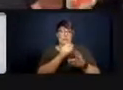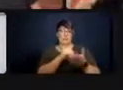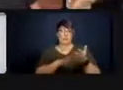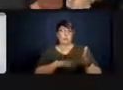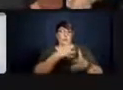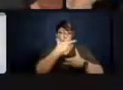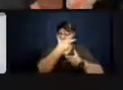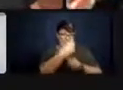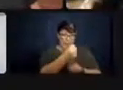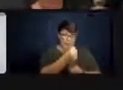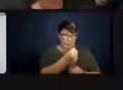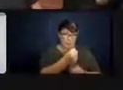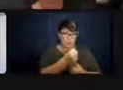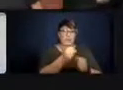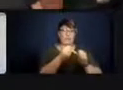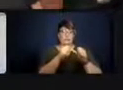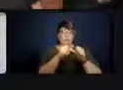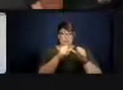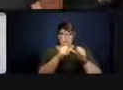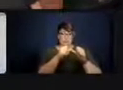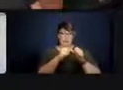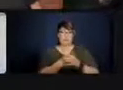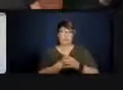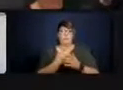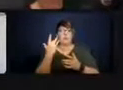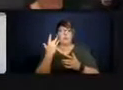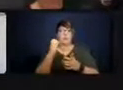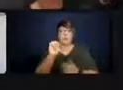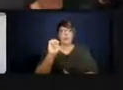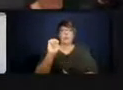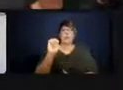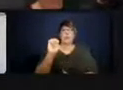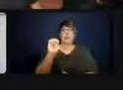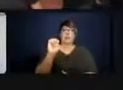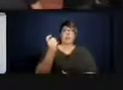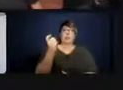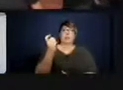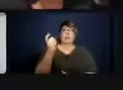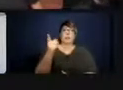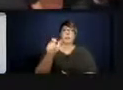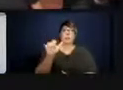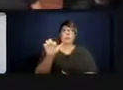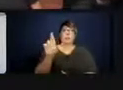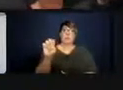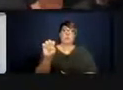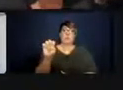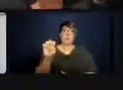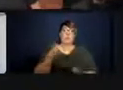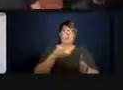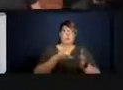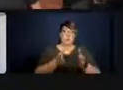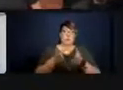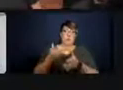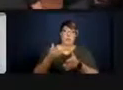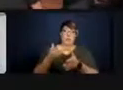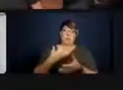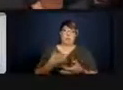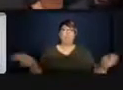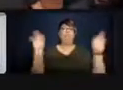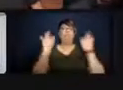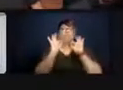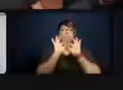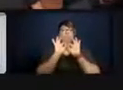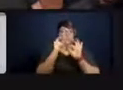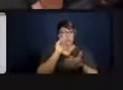tumepata changamoto pale ambapo tunazungumzia tunatafuta mbinu za kuhakikisha ya kuwa wanafunzi wetu